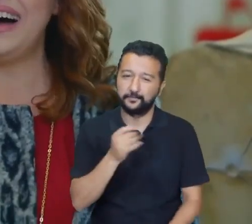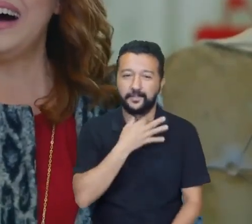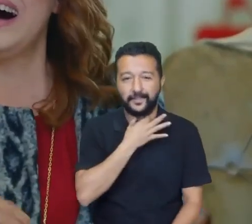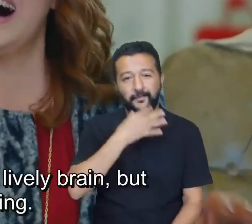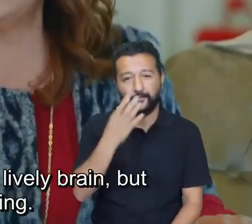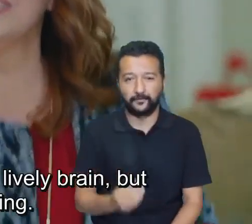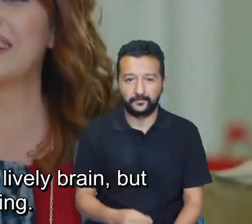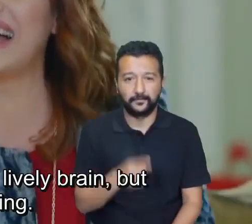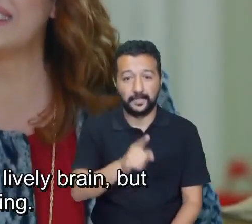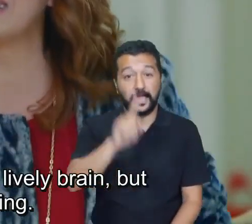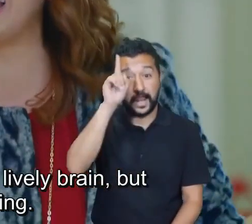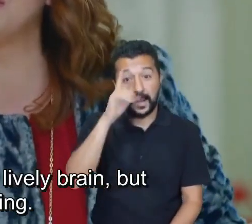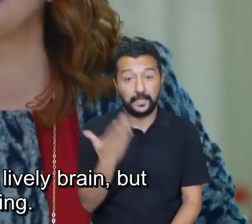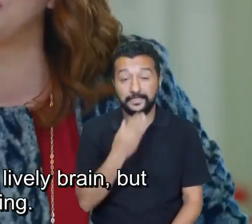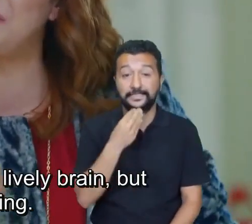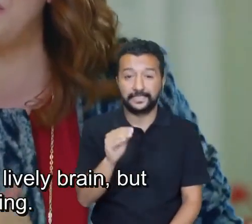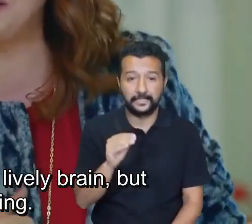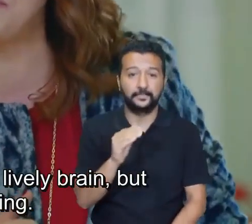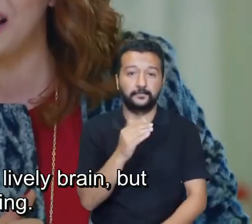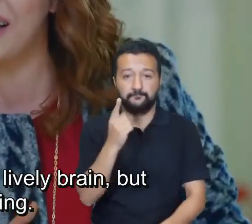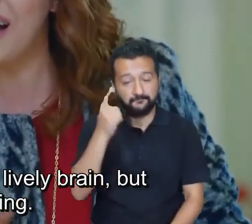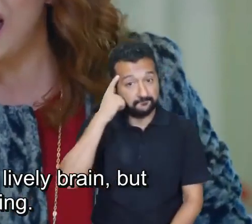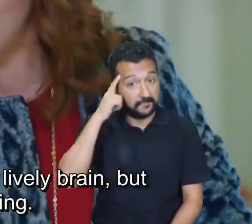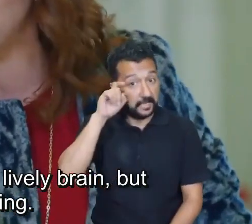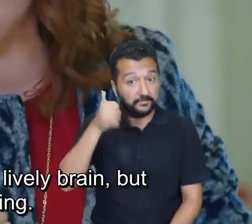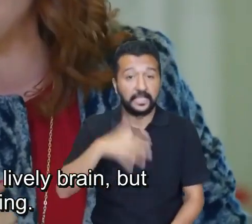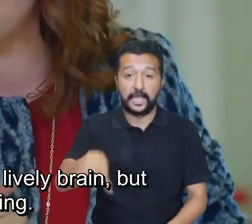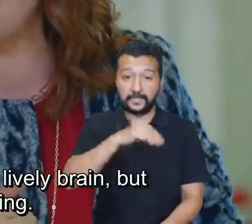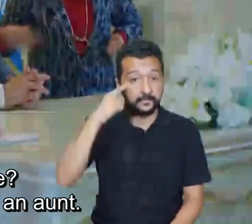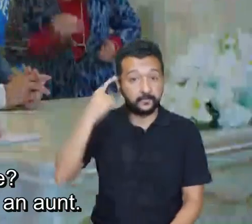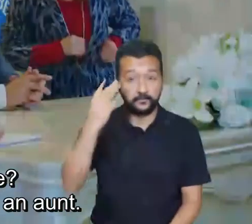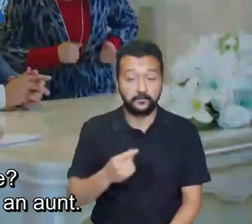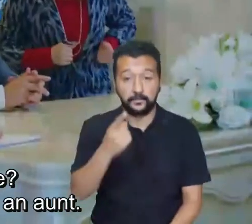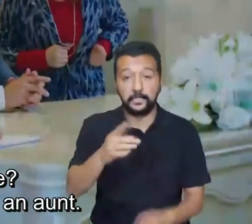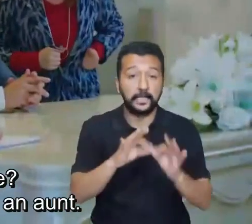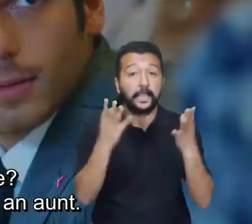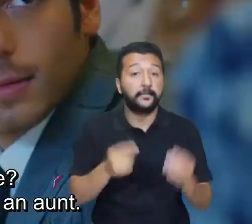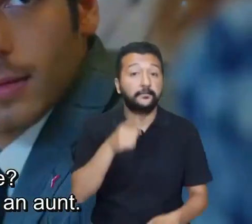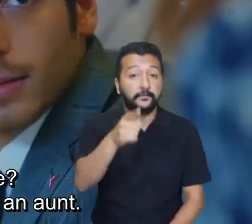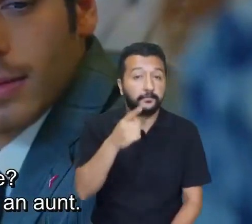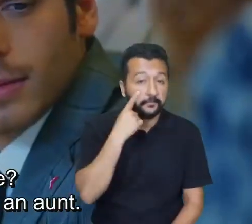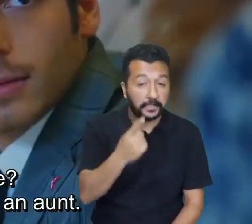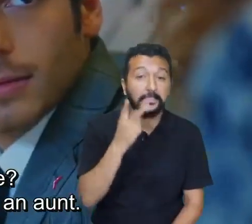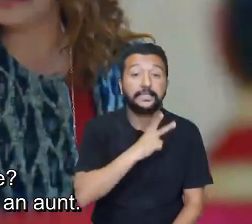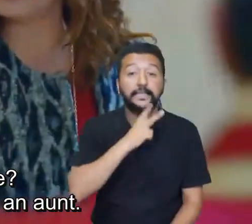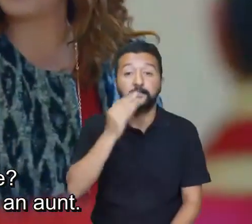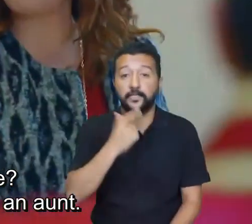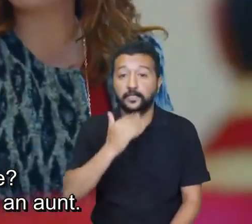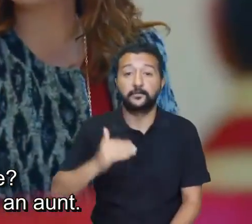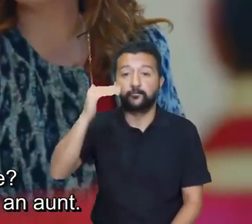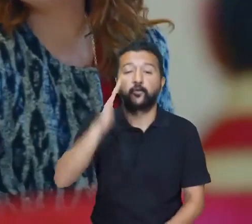ocağıma. Allah'tan genç, diri bir beynim var da her şeyi düşündüm. Demek ki neymiş sırık? Teyze olacak